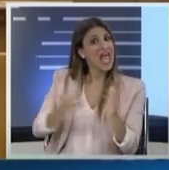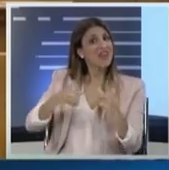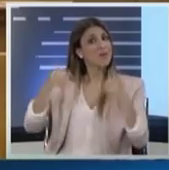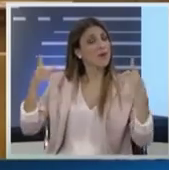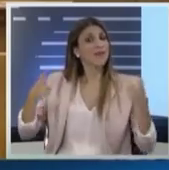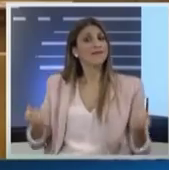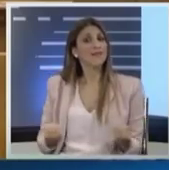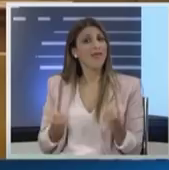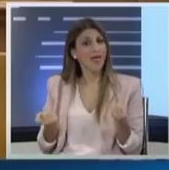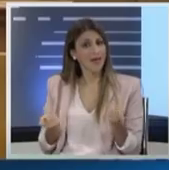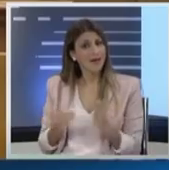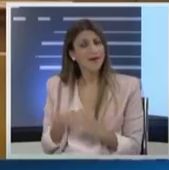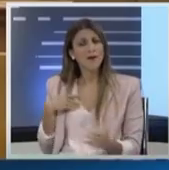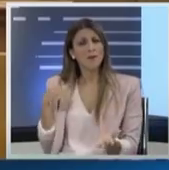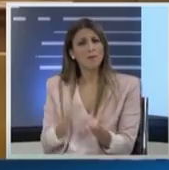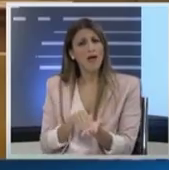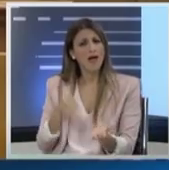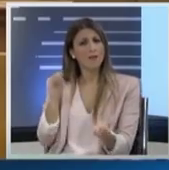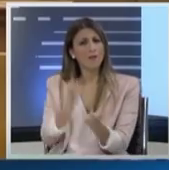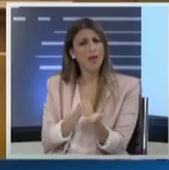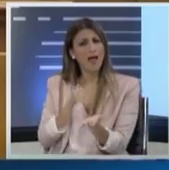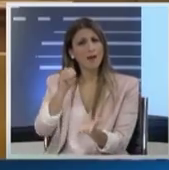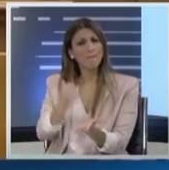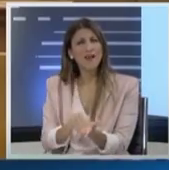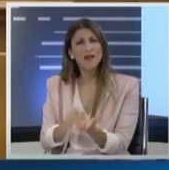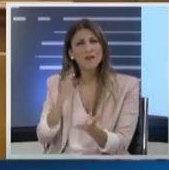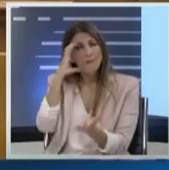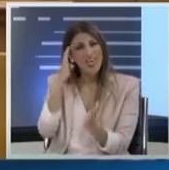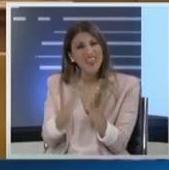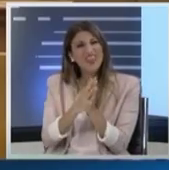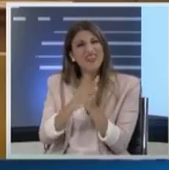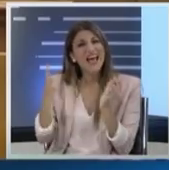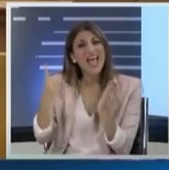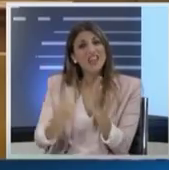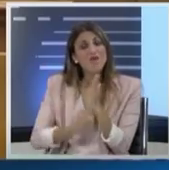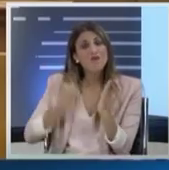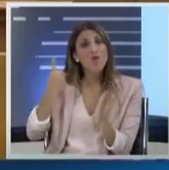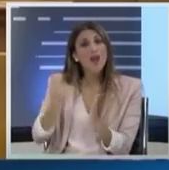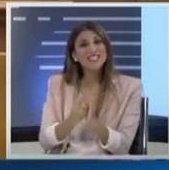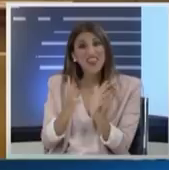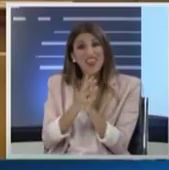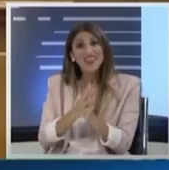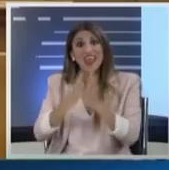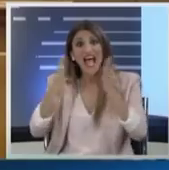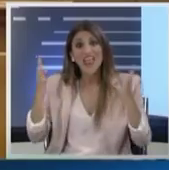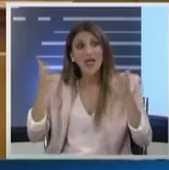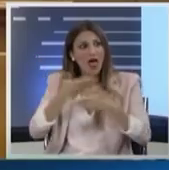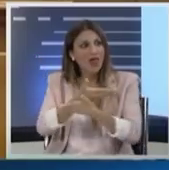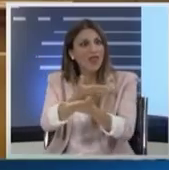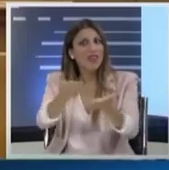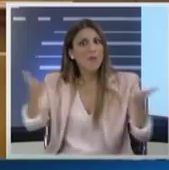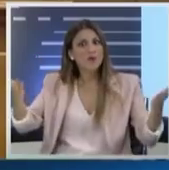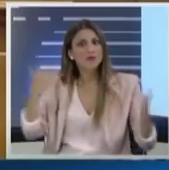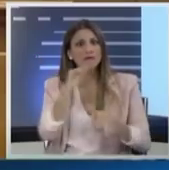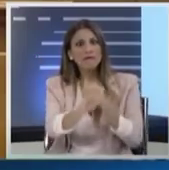σας, που κάθε τρεις και λίγο έχω μαζέψει 19 τοποθετήσεις σας. 19 τοποθετήσεις σας, δημόσιες, εκείνο τον